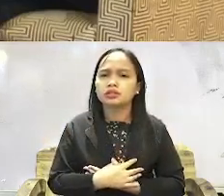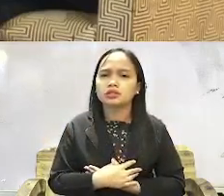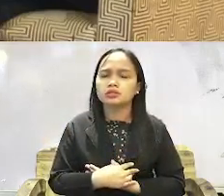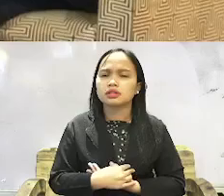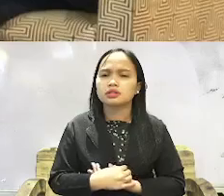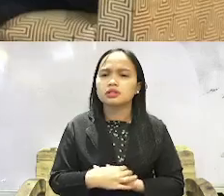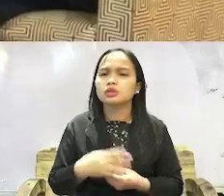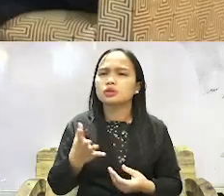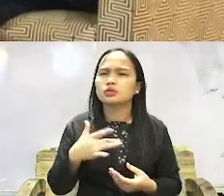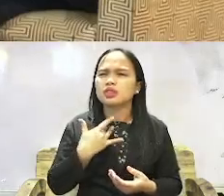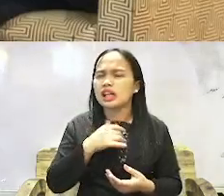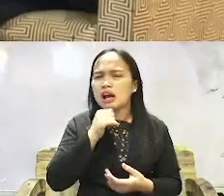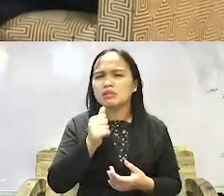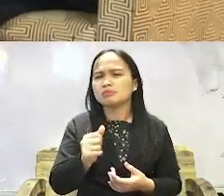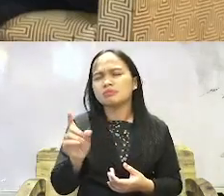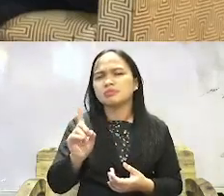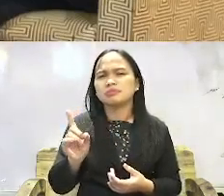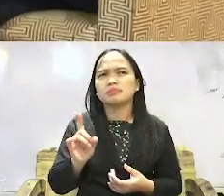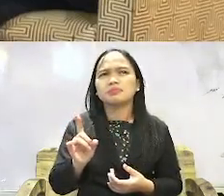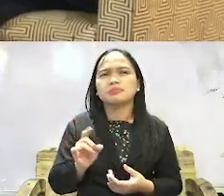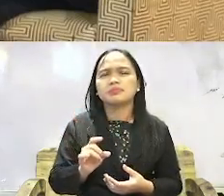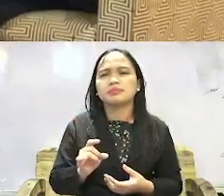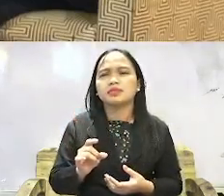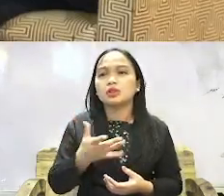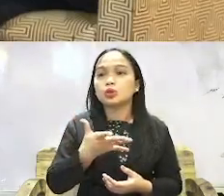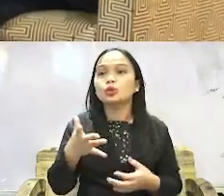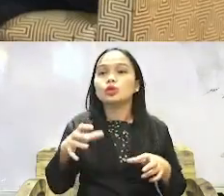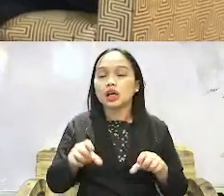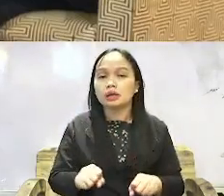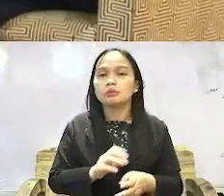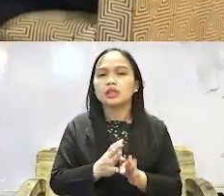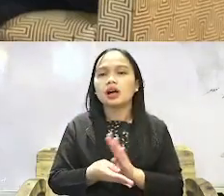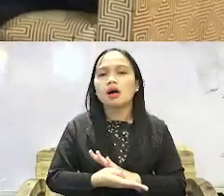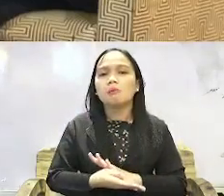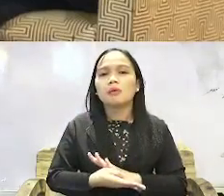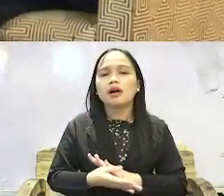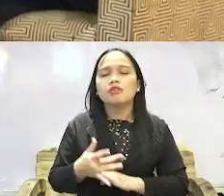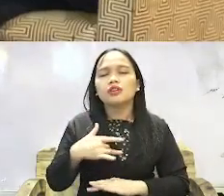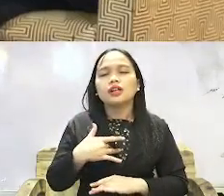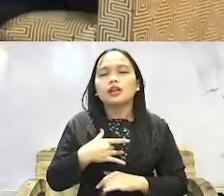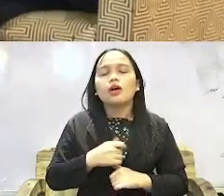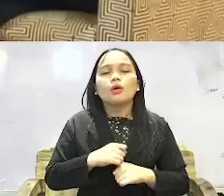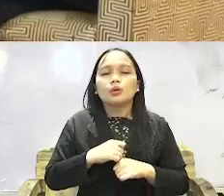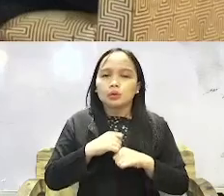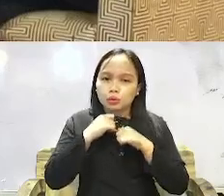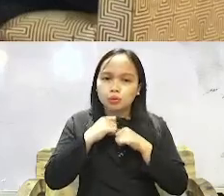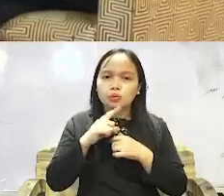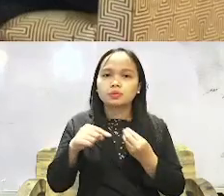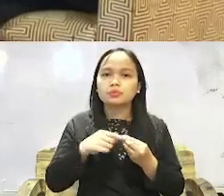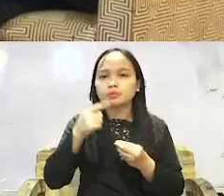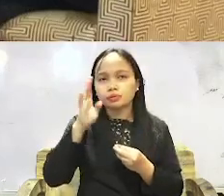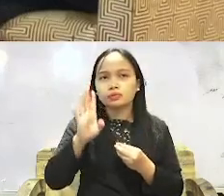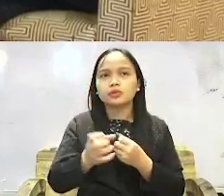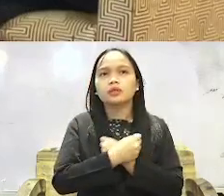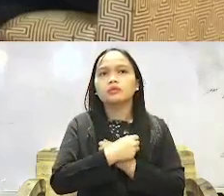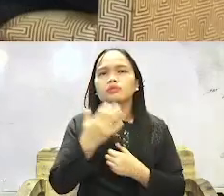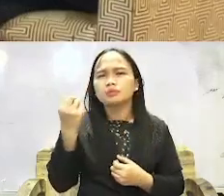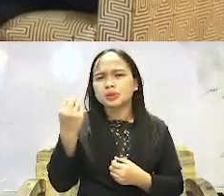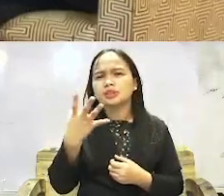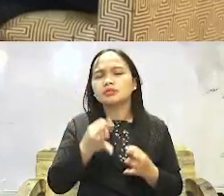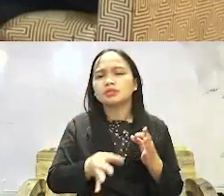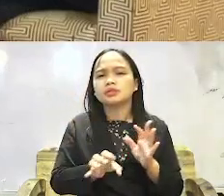yung proud na sinasabi ko ha. Kumbaga, maipagmamalaki mo yung pagmamahal ng Diyos. Pangit kasi Team Focus, pag na